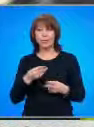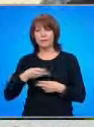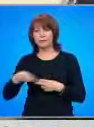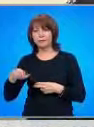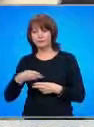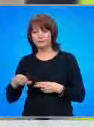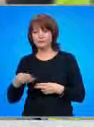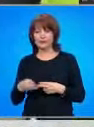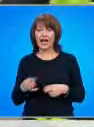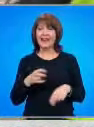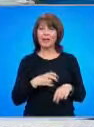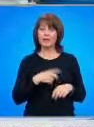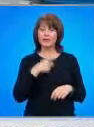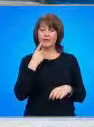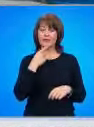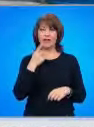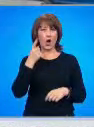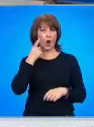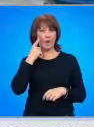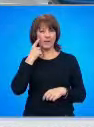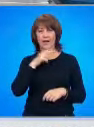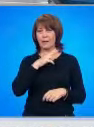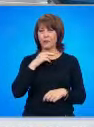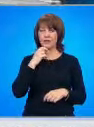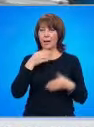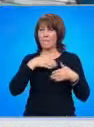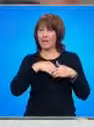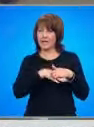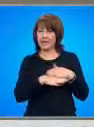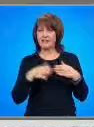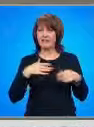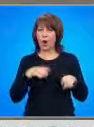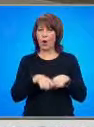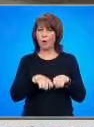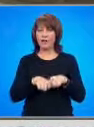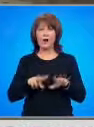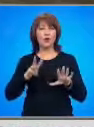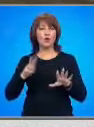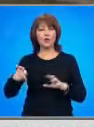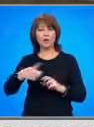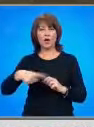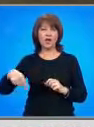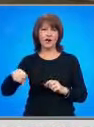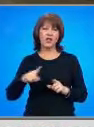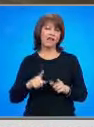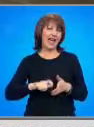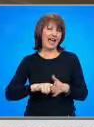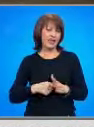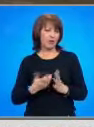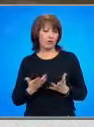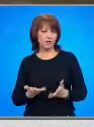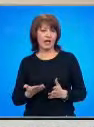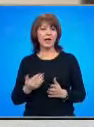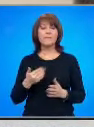По думите на Демерджиев, опита на униформени да прикрият колегата си Владимир Владимиров от столичното 8 районно е по-скоро изключение. Във